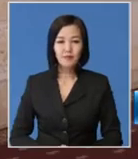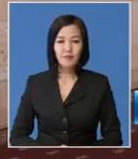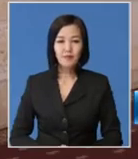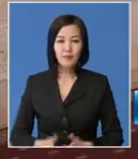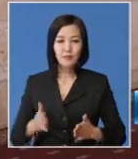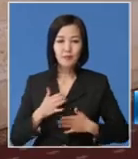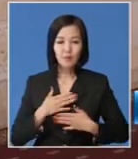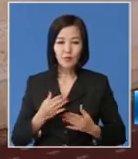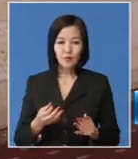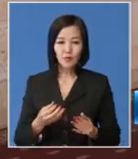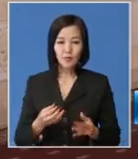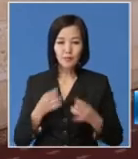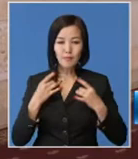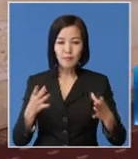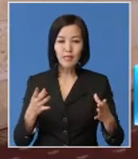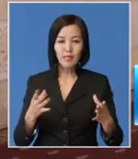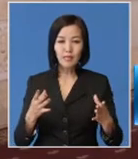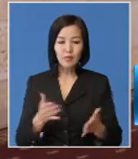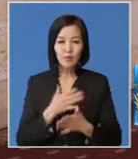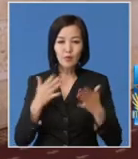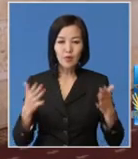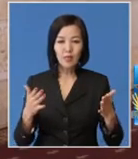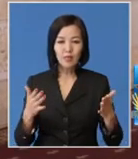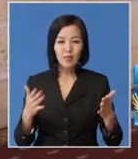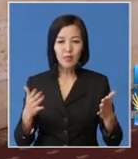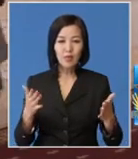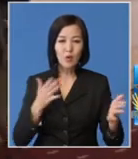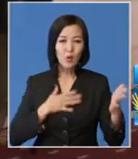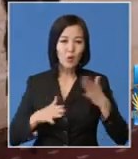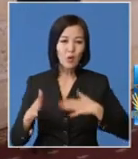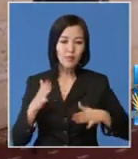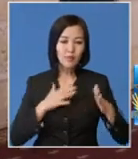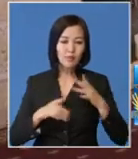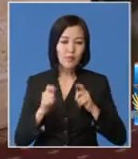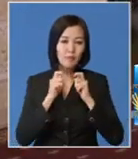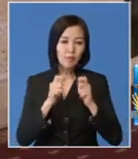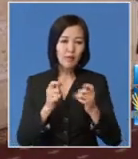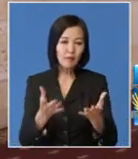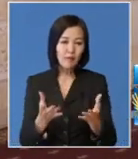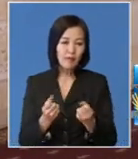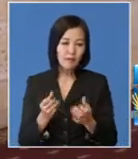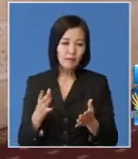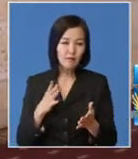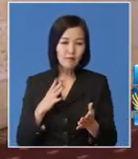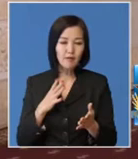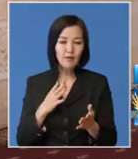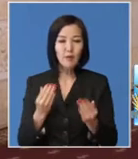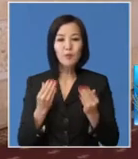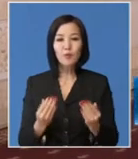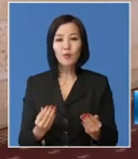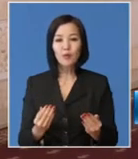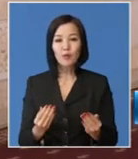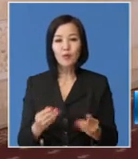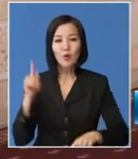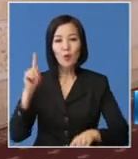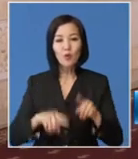Бүгін мереке қарсаңында осындай үлкен қуанышты марапатқа иеленіп отырмыз. Бүгін